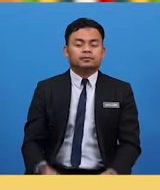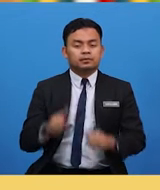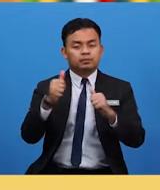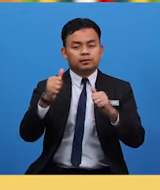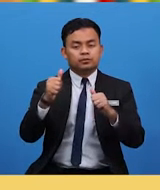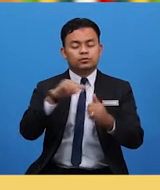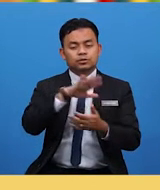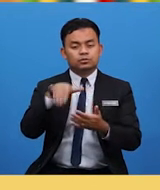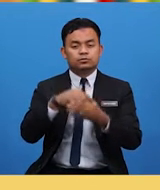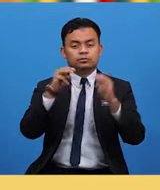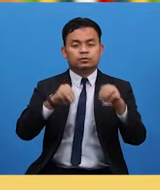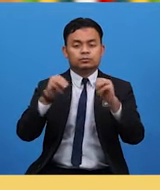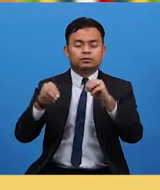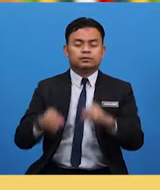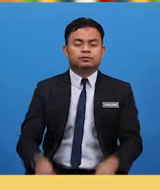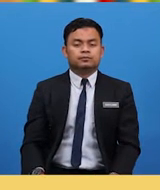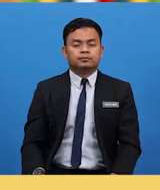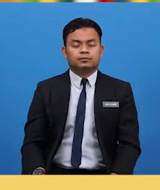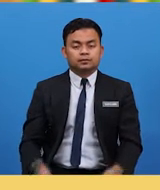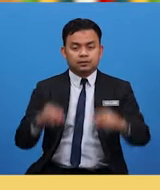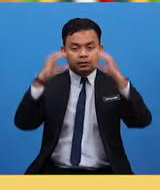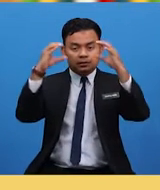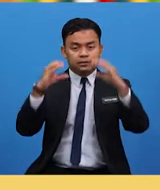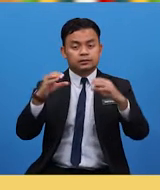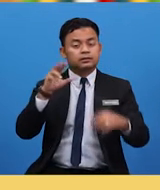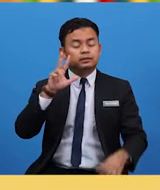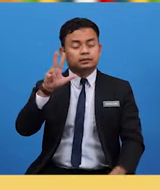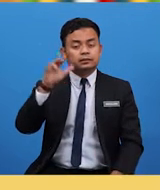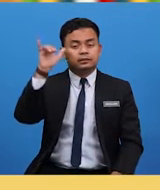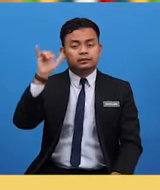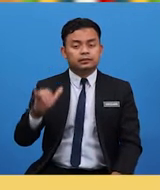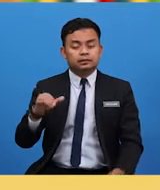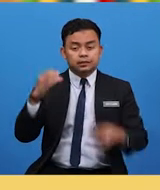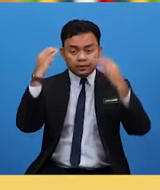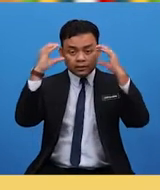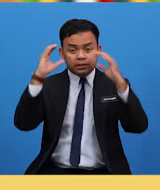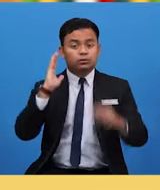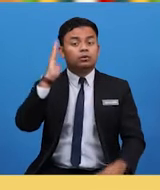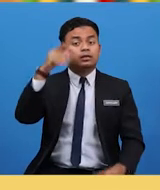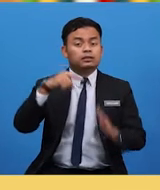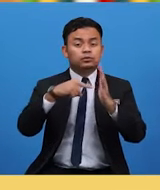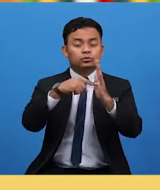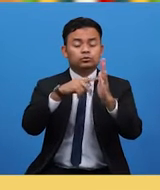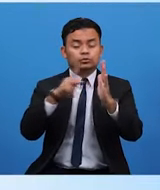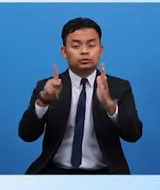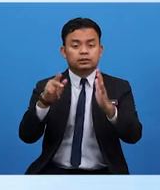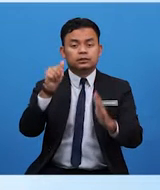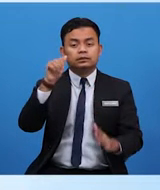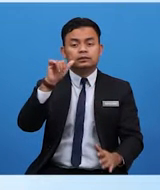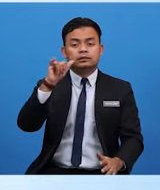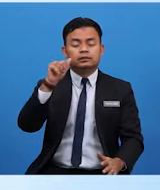bagus dan Siap Mas murid-murid cara ketiga yang Ceko akan Tunjukkan Nah